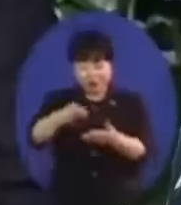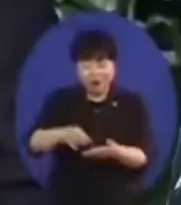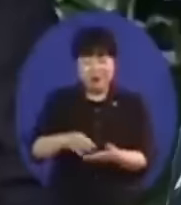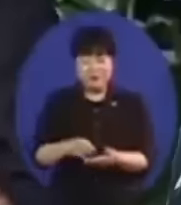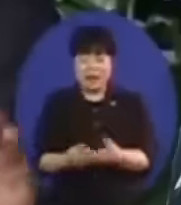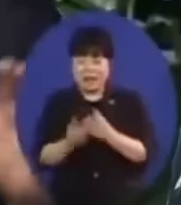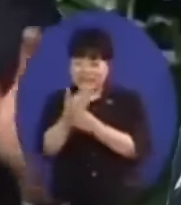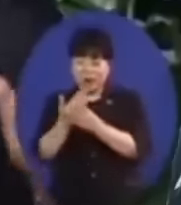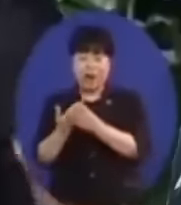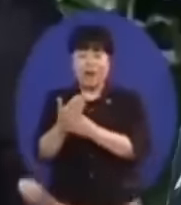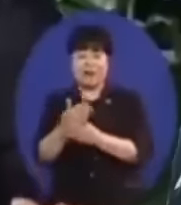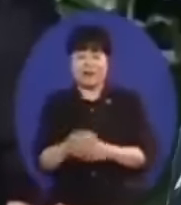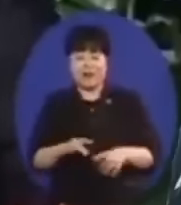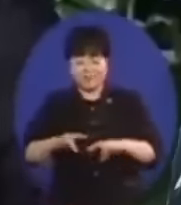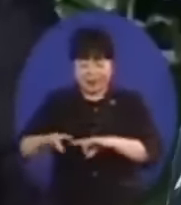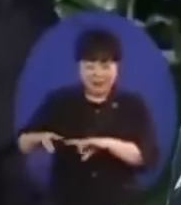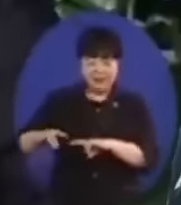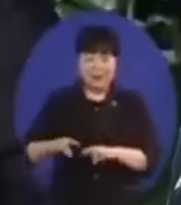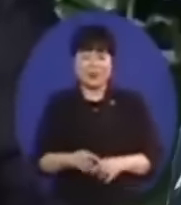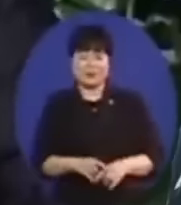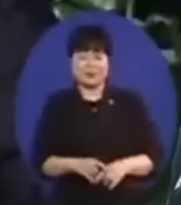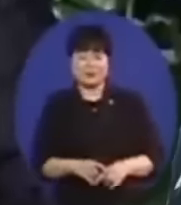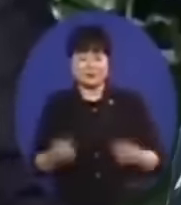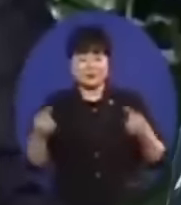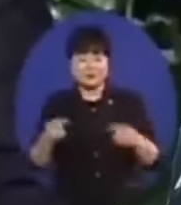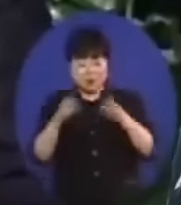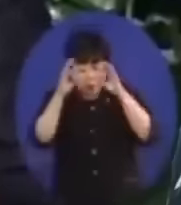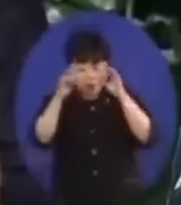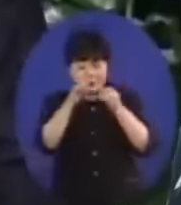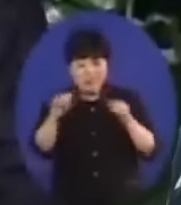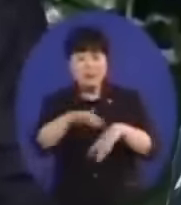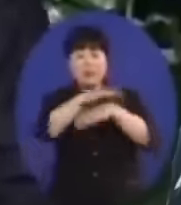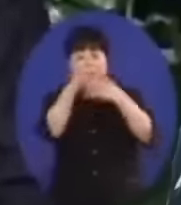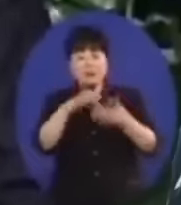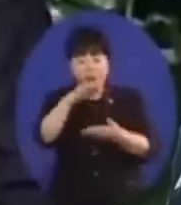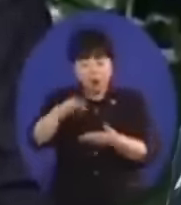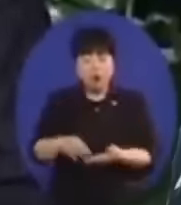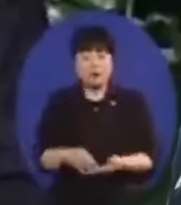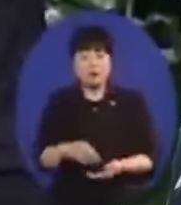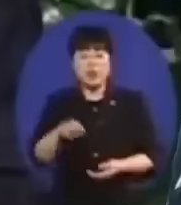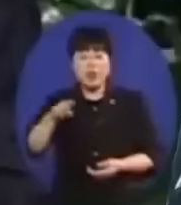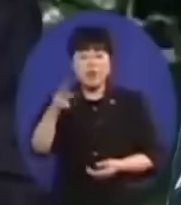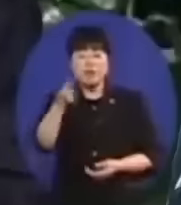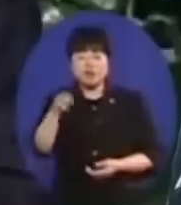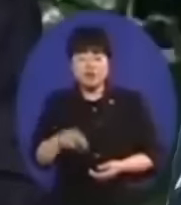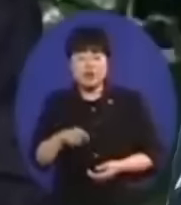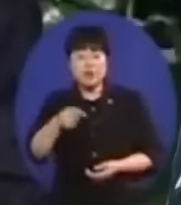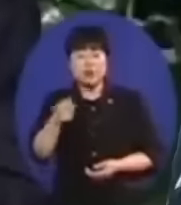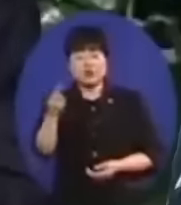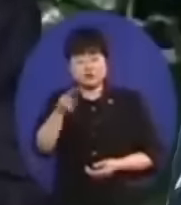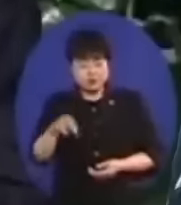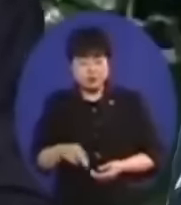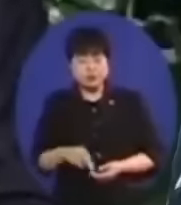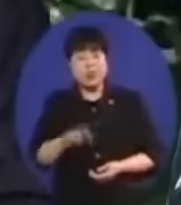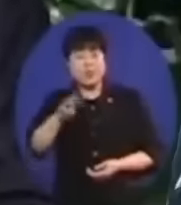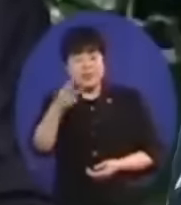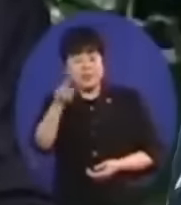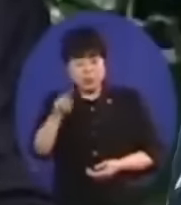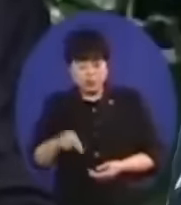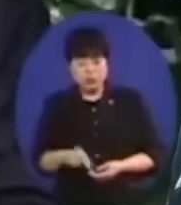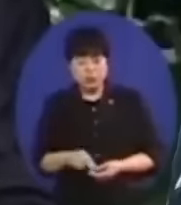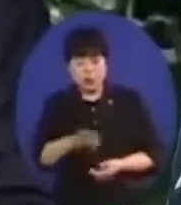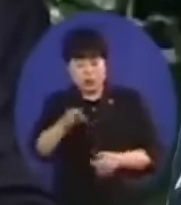들어오는데 방송을 시청하는 사람들이 헌금을 100불, 150불, 200불, 300불씩